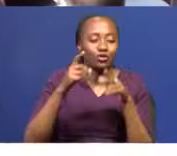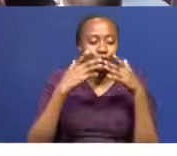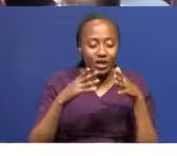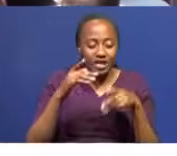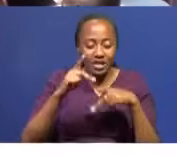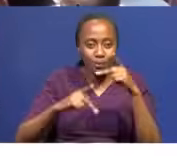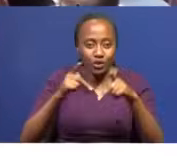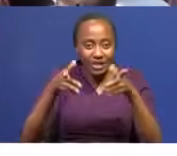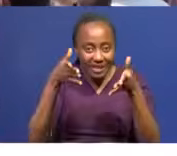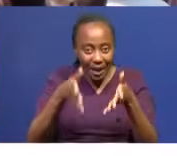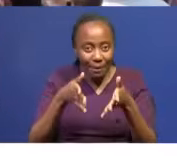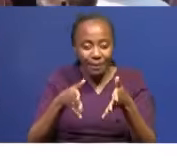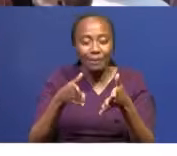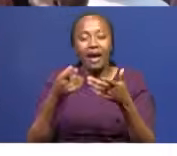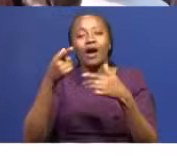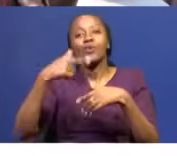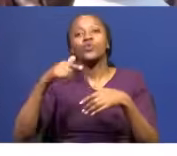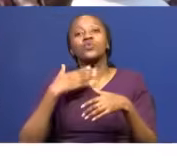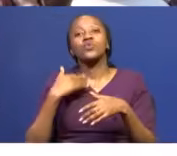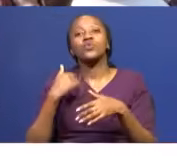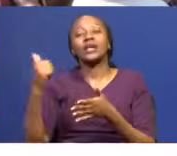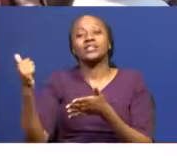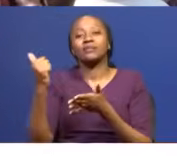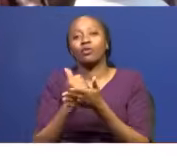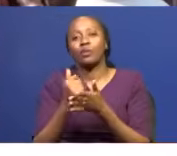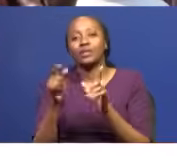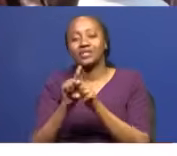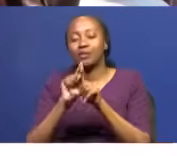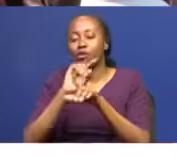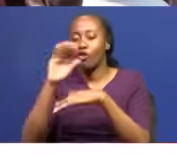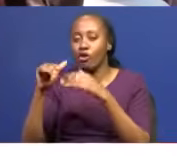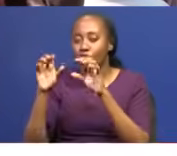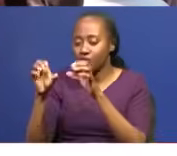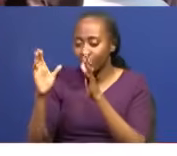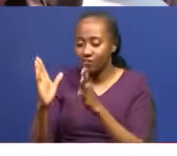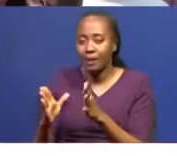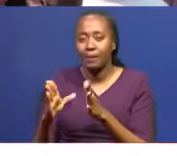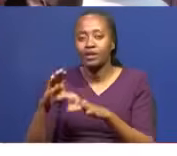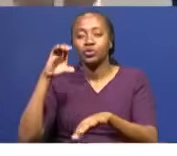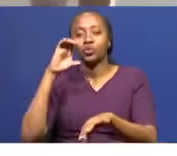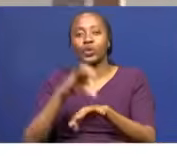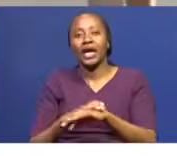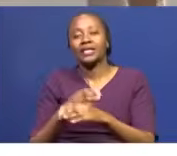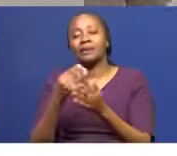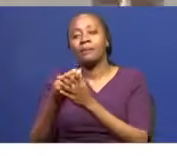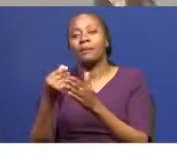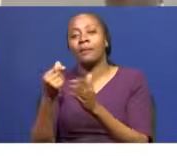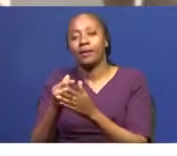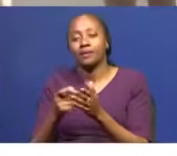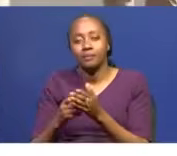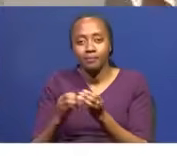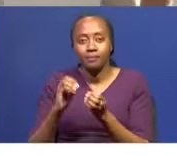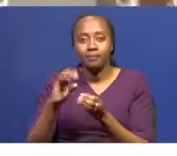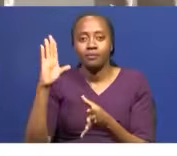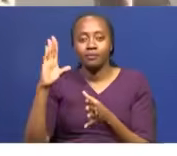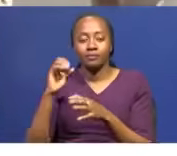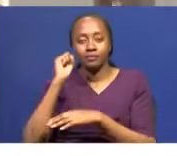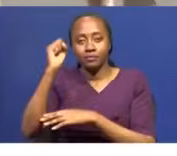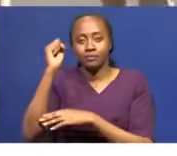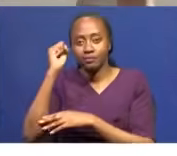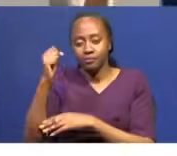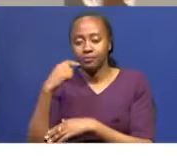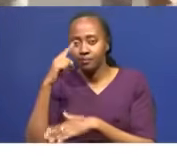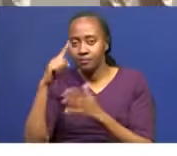processing, ajira zipatikane hapa na wale wakulima wetu waweze kupata pesa zaidi. On politics, Ruto says